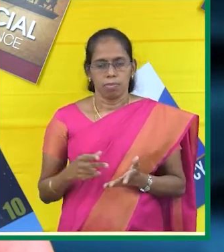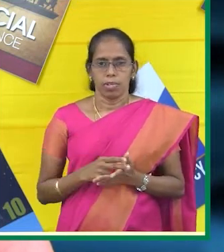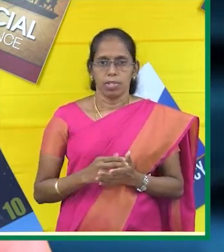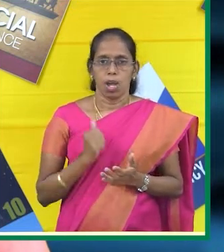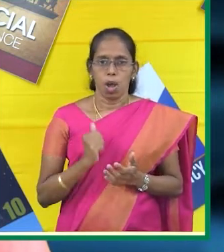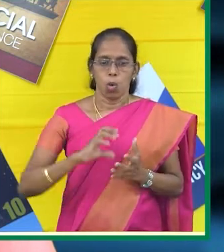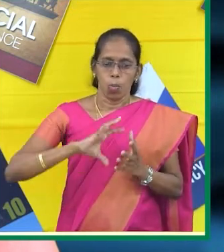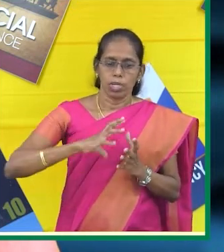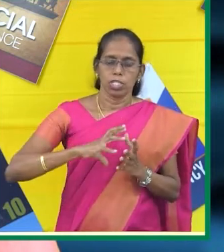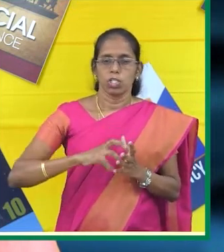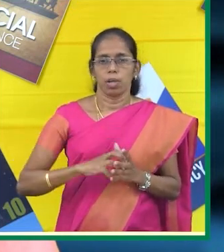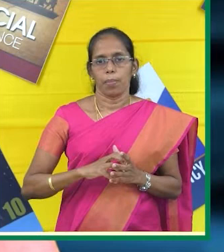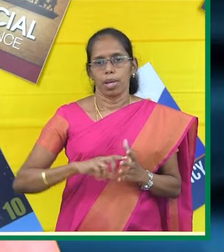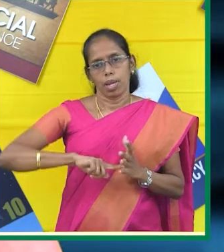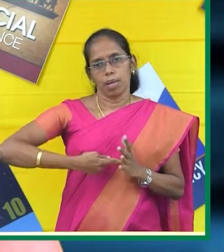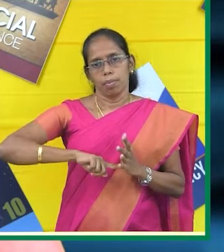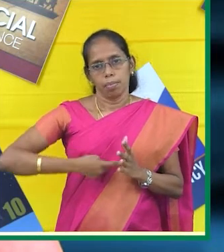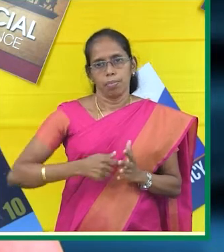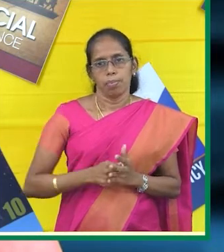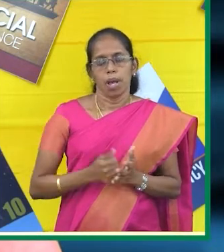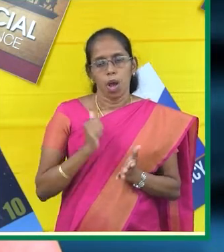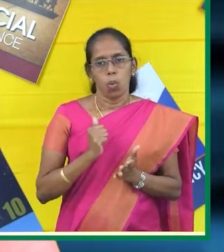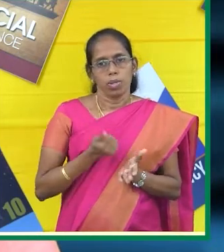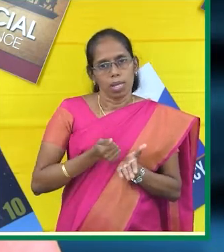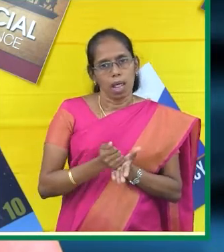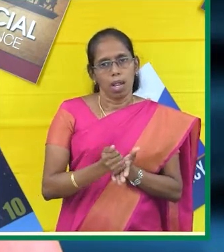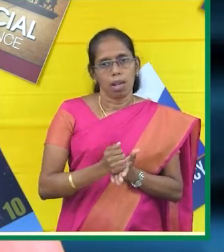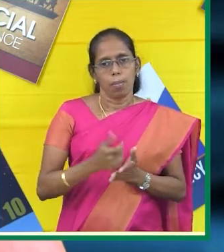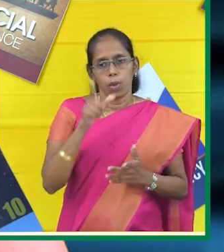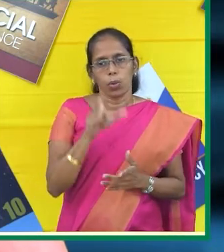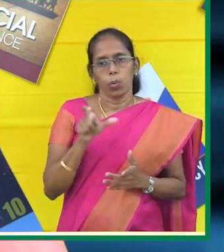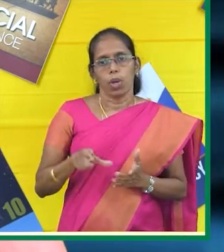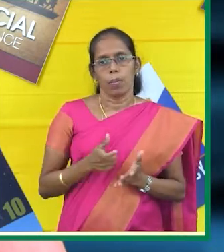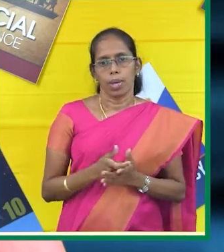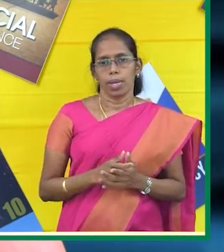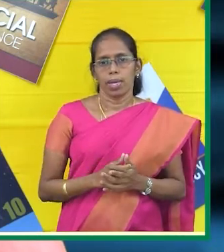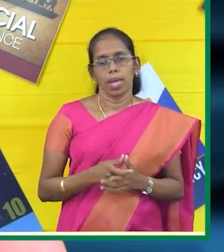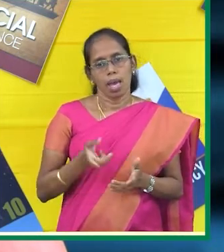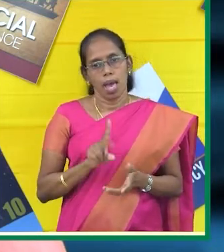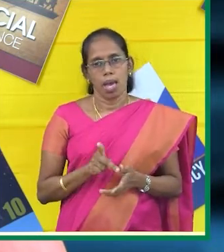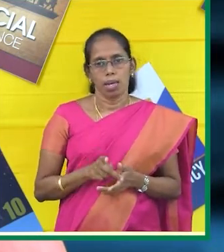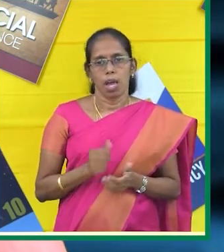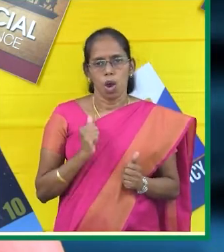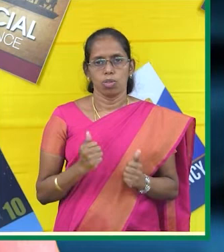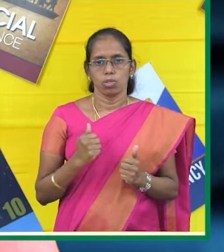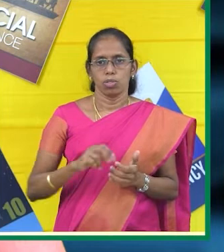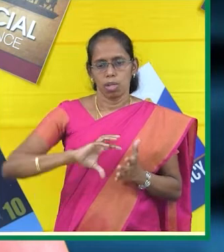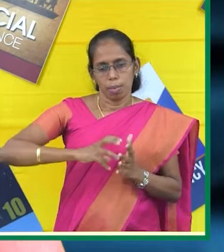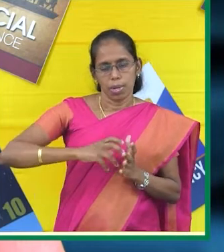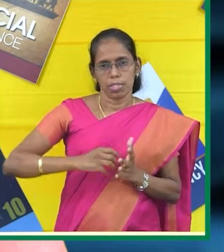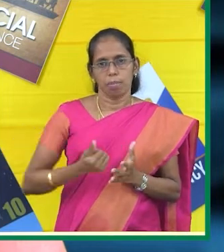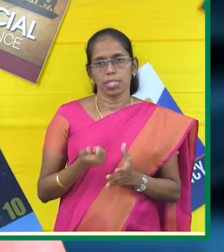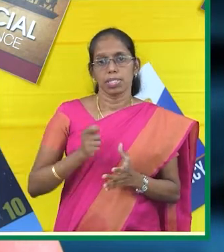இருக்கிறது, ஹவு மெஷின்ஸ் ஆர் மேட், ஹவு மெஷின்ஸ் ஹெல்ப் ஹியூமன் பீயிங்ஸ், அண்ட் ஹவு